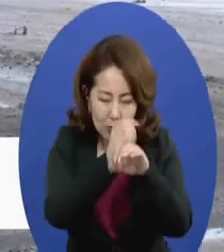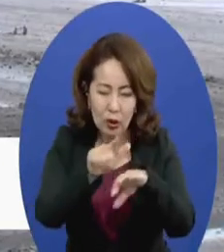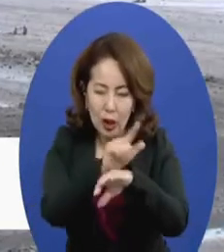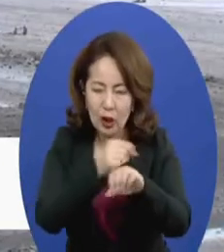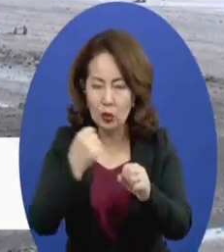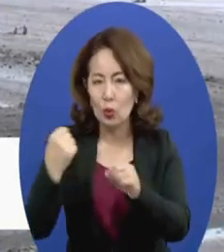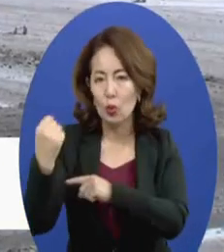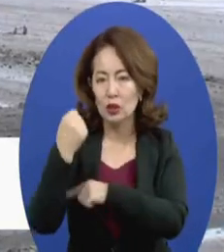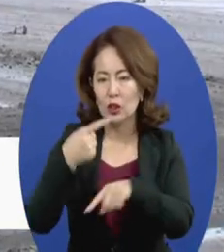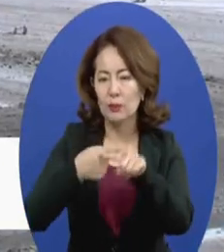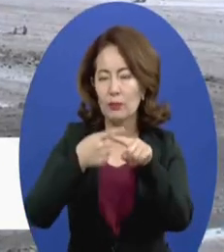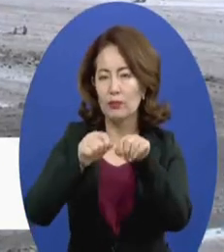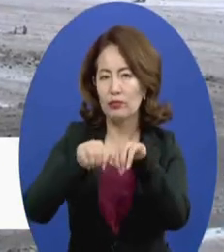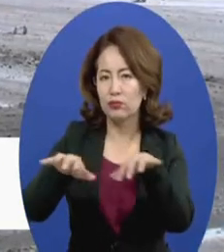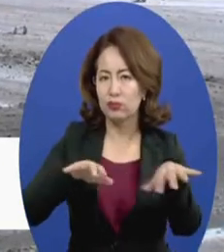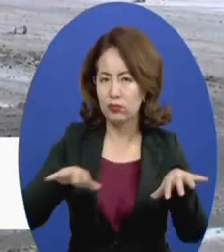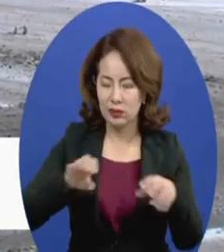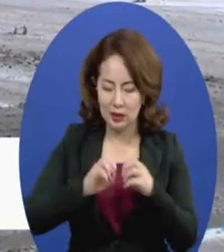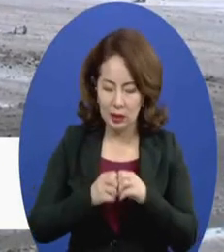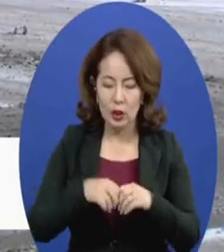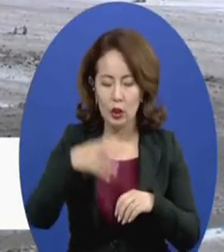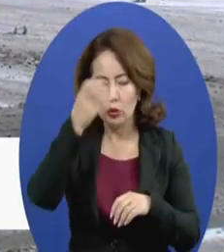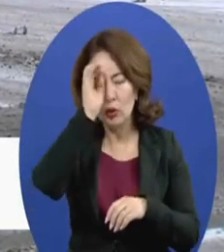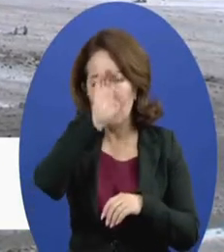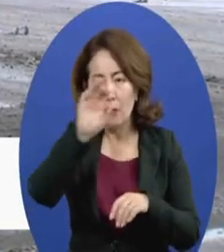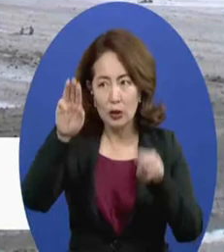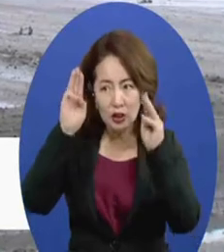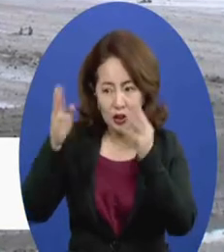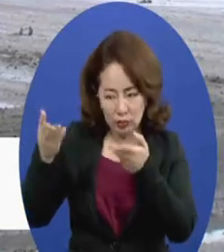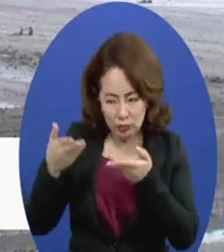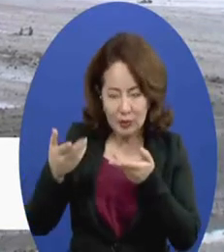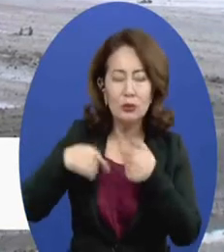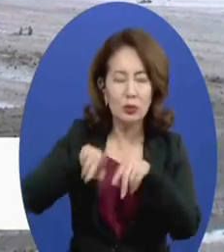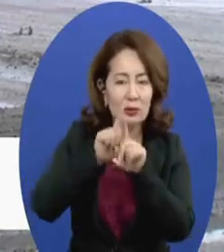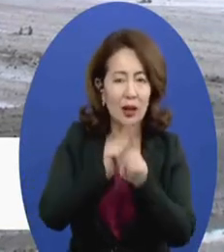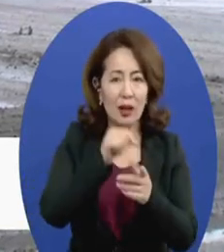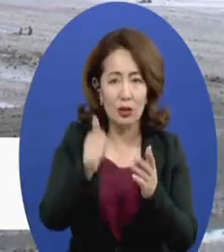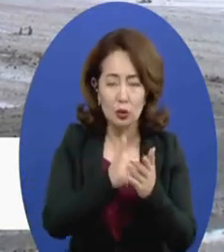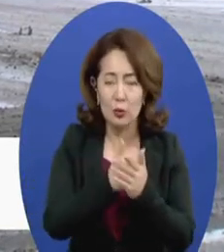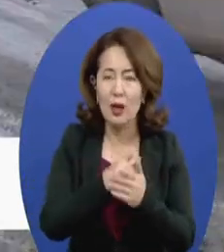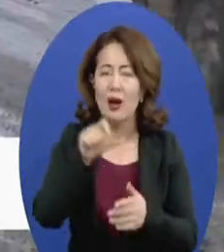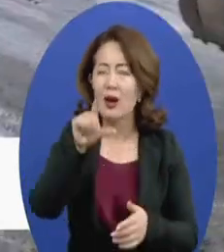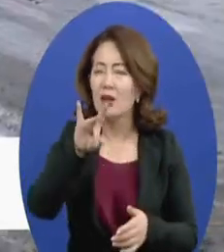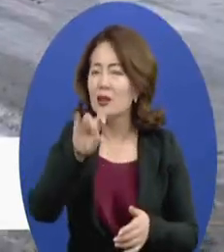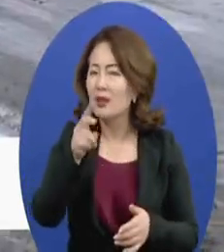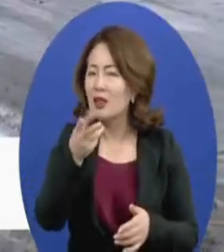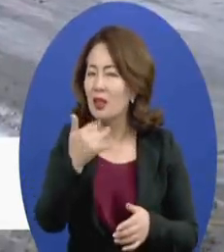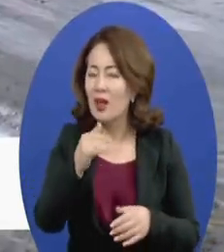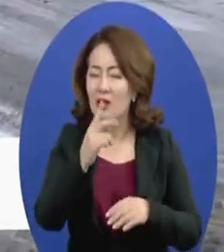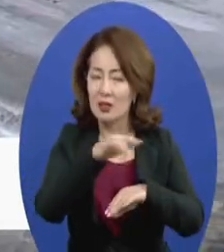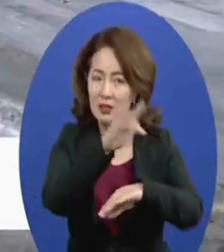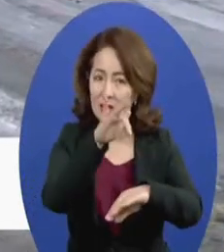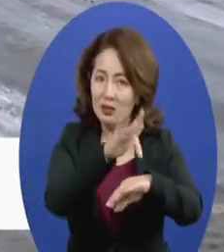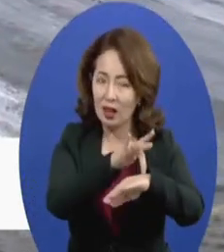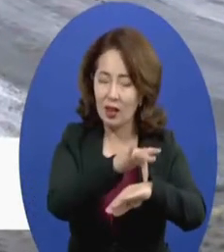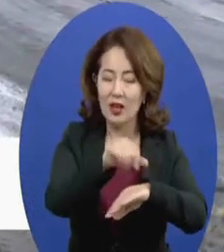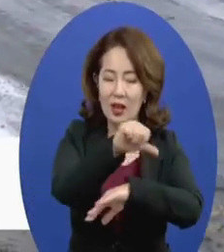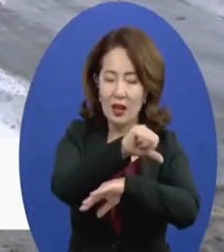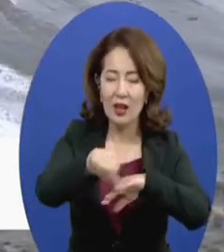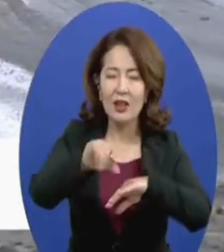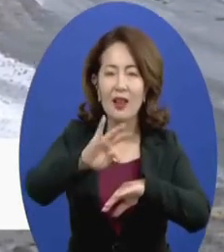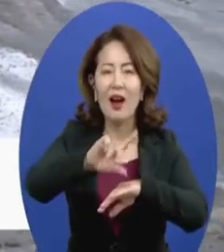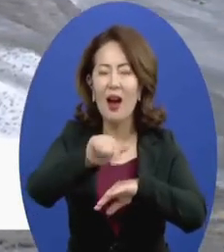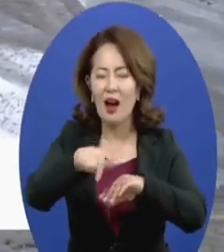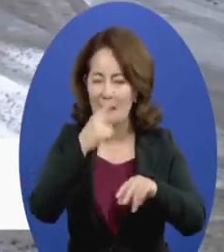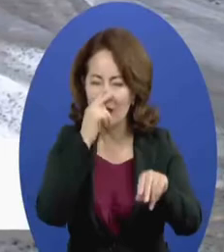төрийн байгууллагуудын шийдвэрийн хэрэгжилтийг бүрэн хангадаг байх, эрсдэлтэй цэгүүд болон хил гайлын хяналтыг судруулахгүй